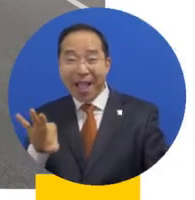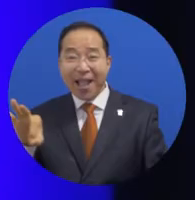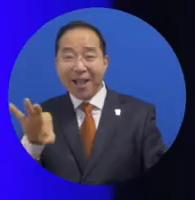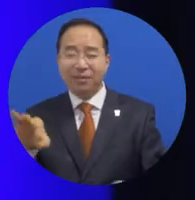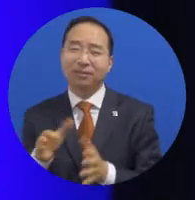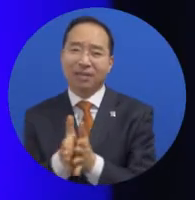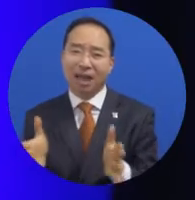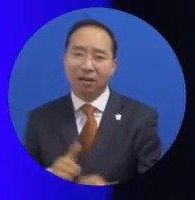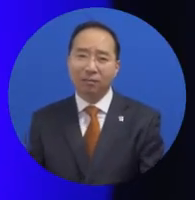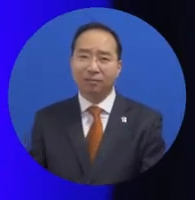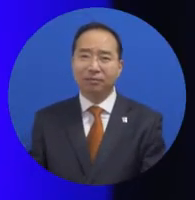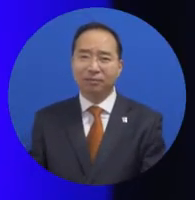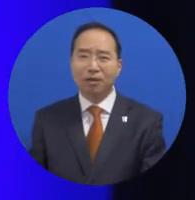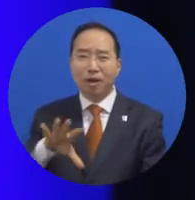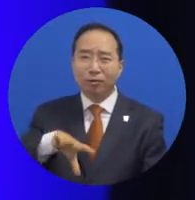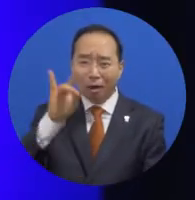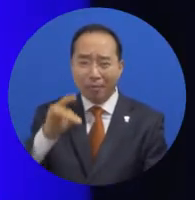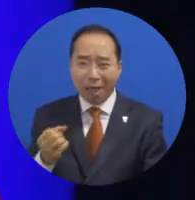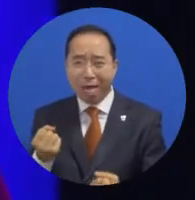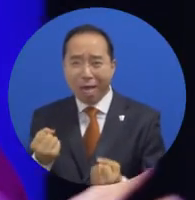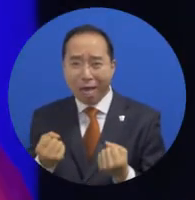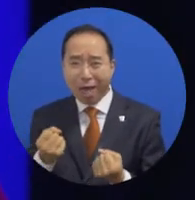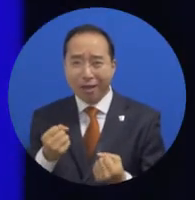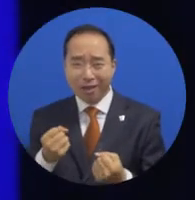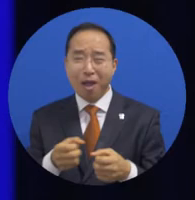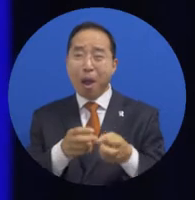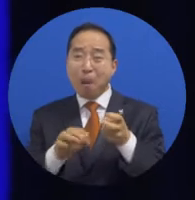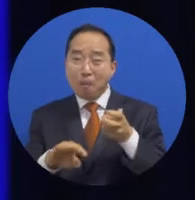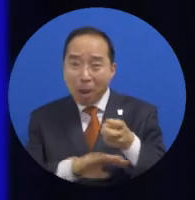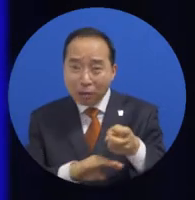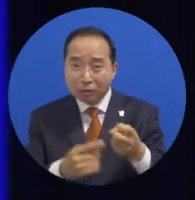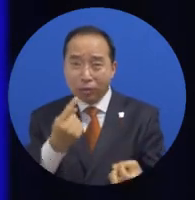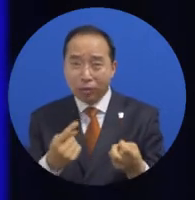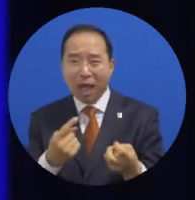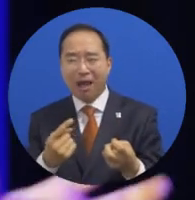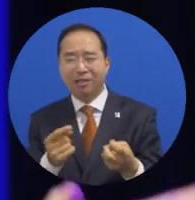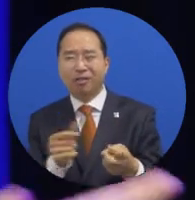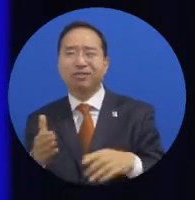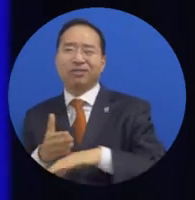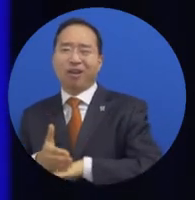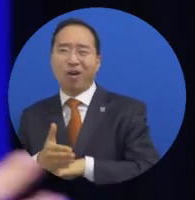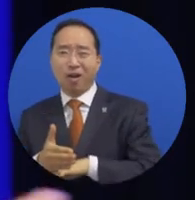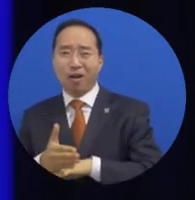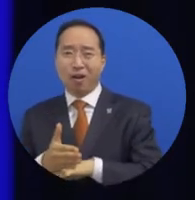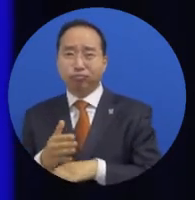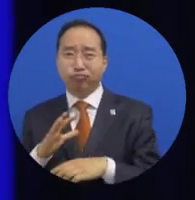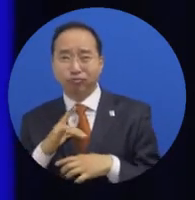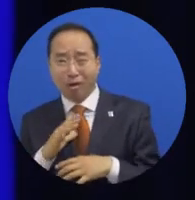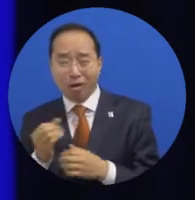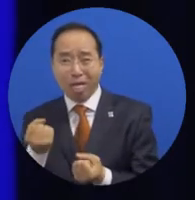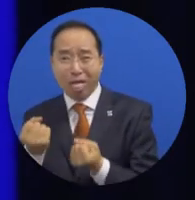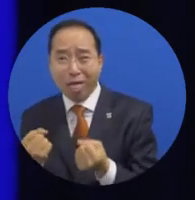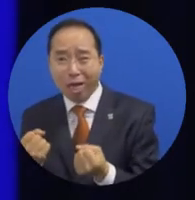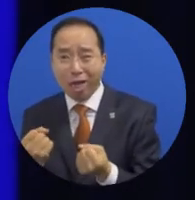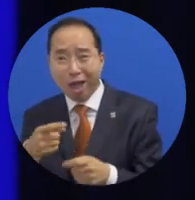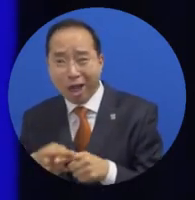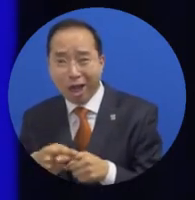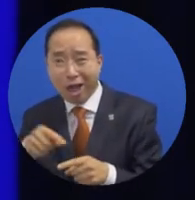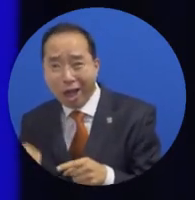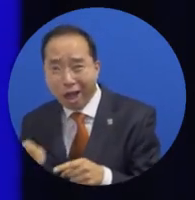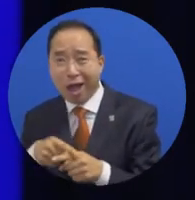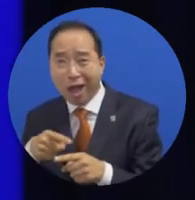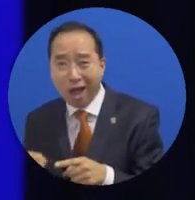시작했습니다. 물론 처음엔 잘 못 갔죠. 버스보다 더 오래 걸렸어요. 무서워서 탔다 내렸다 탔다 내렸다 하느라고요.